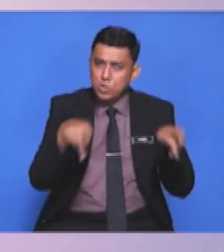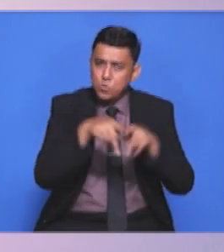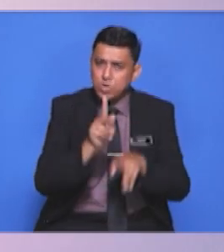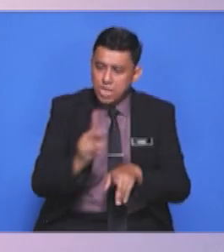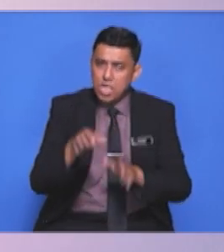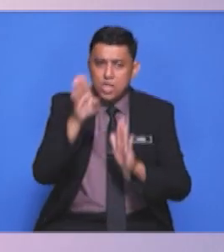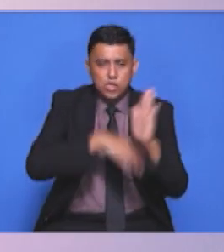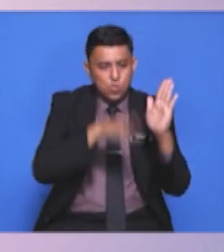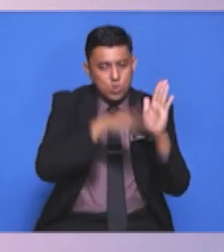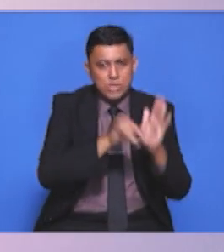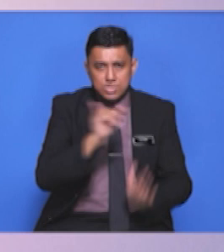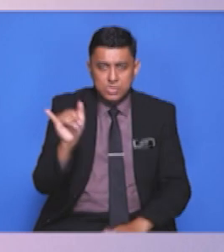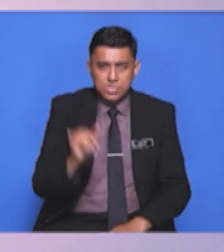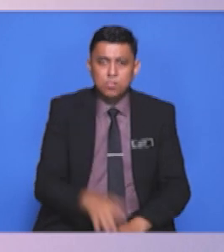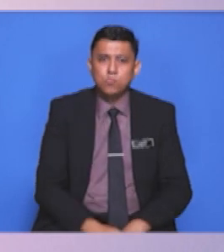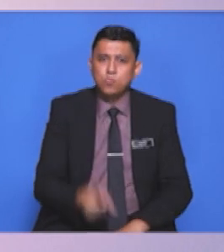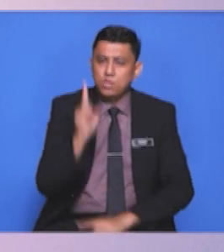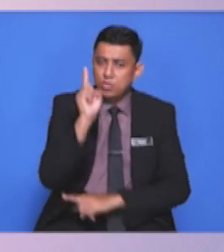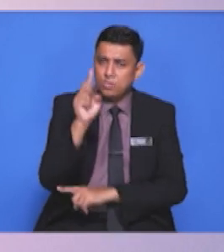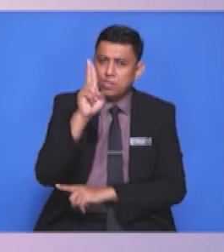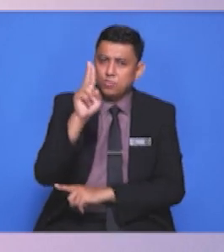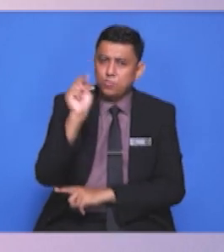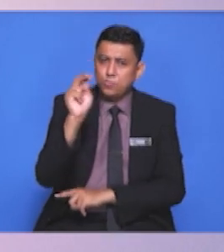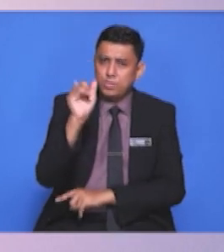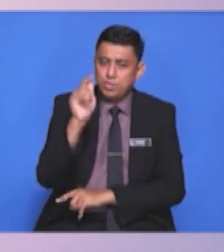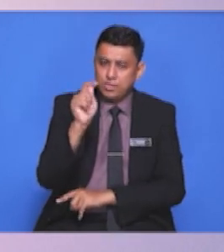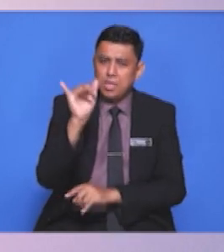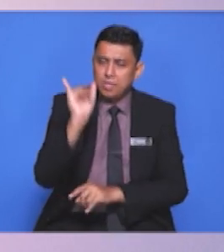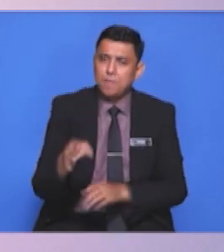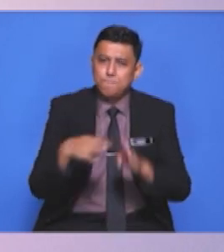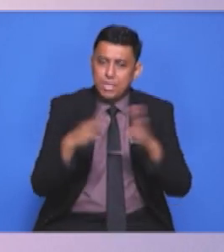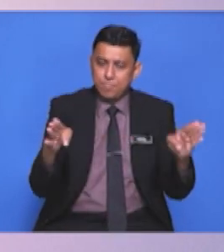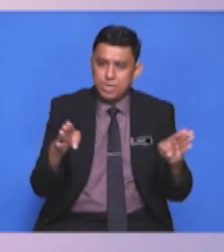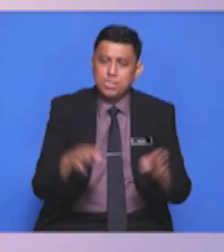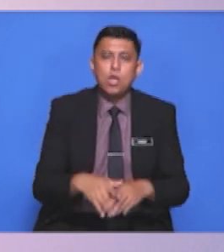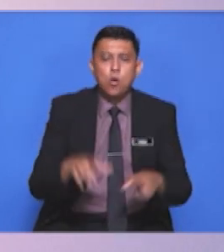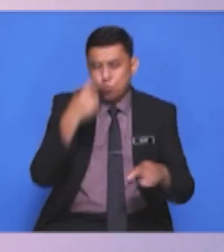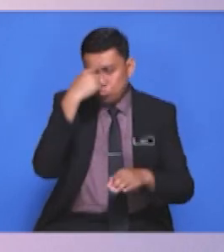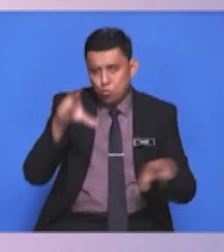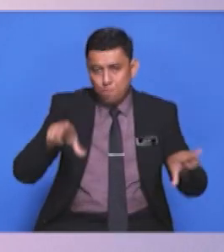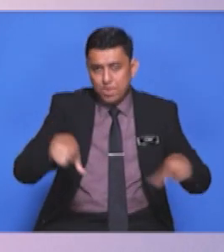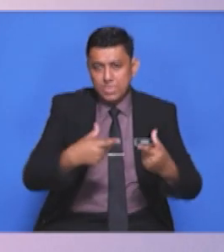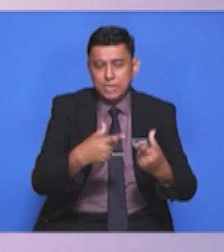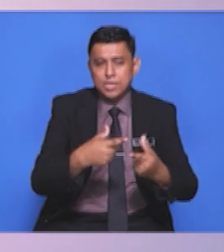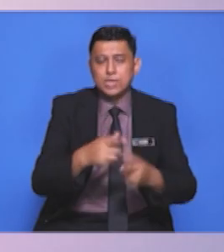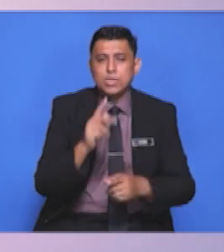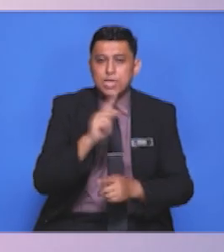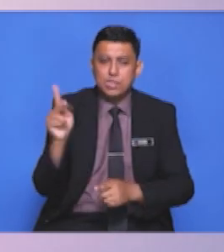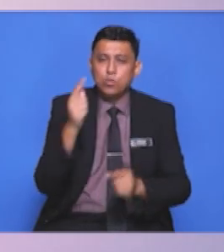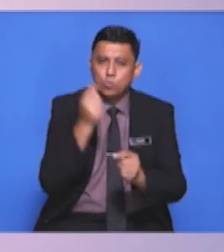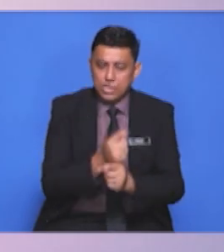sekurang-kurangnya satu unit yang bebas untuk melaksanakan tugas